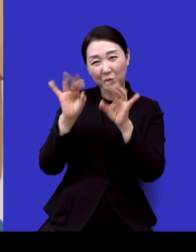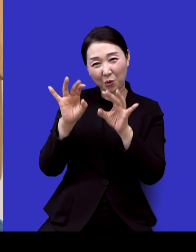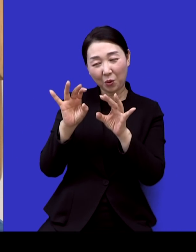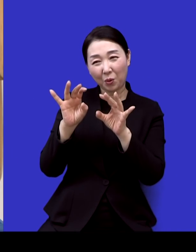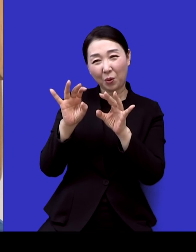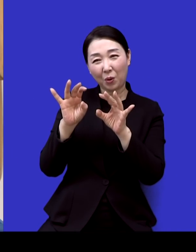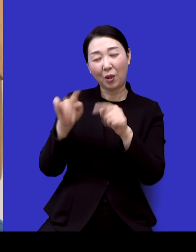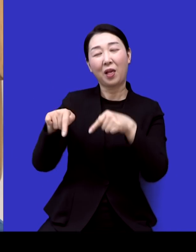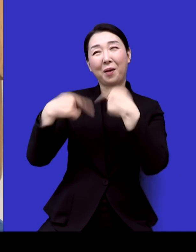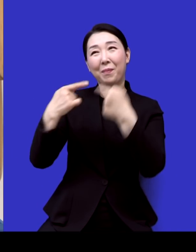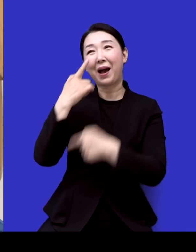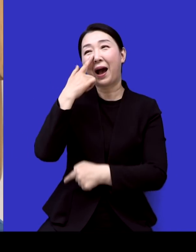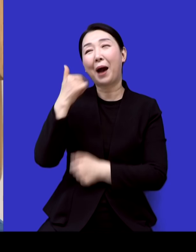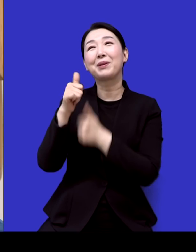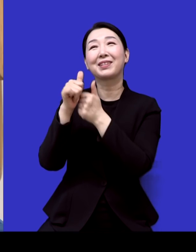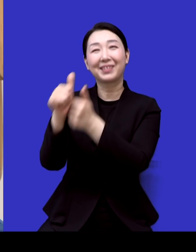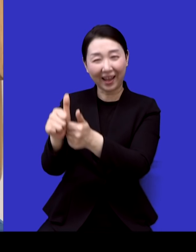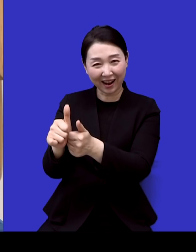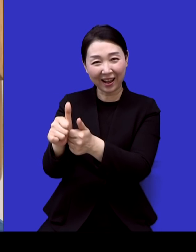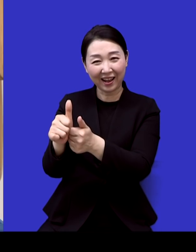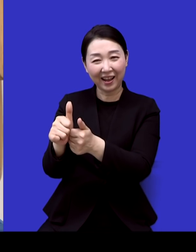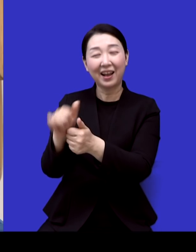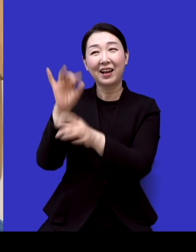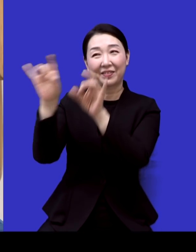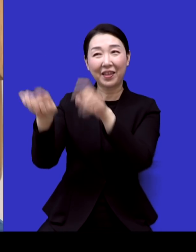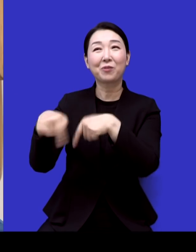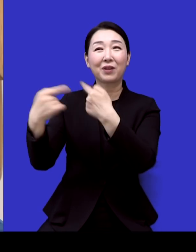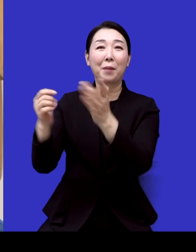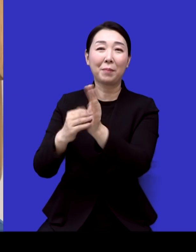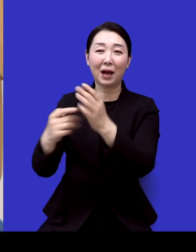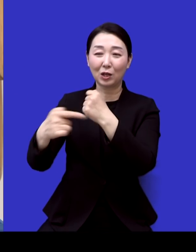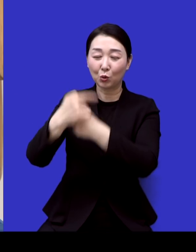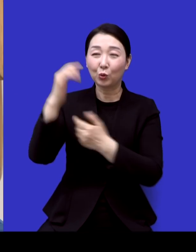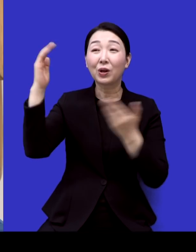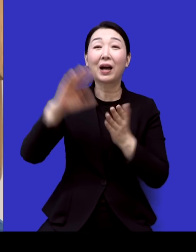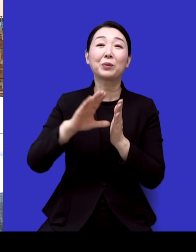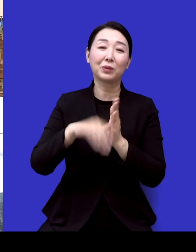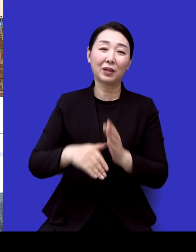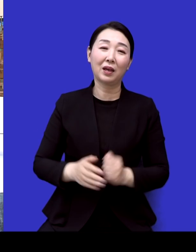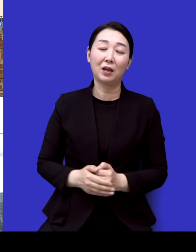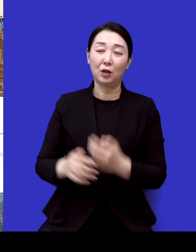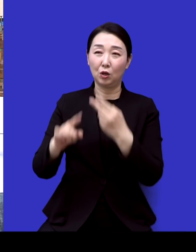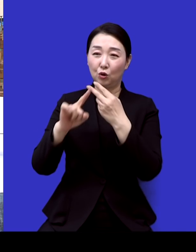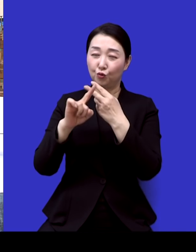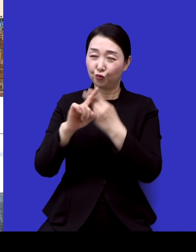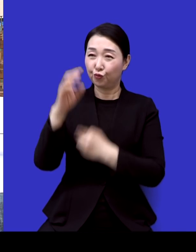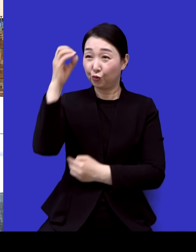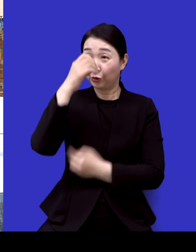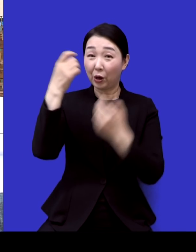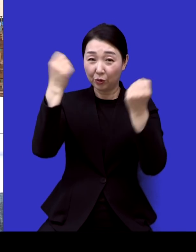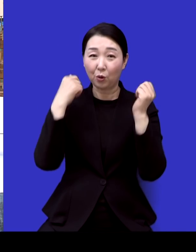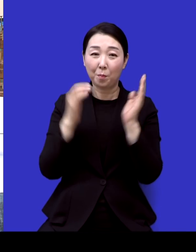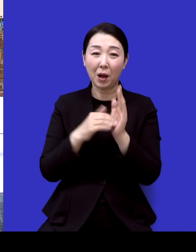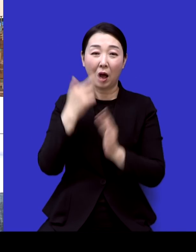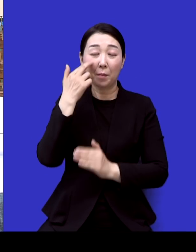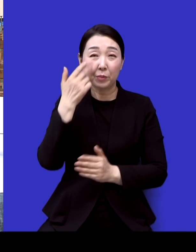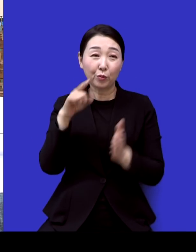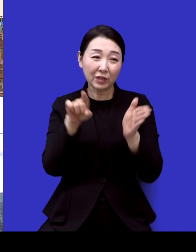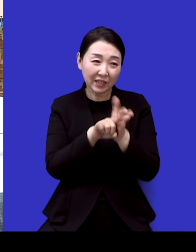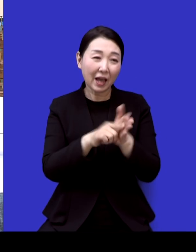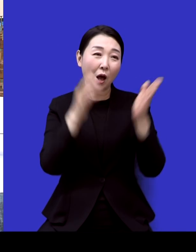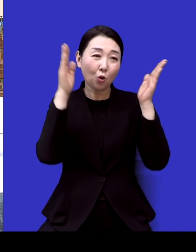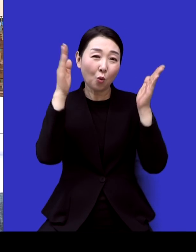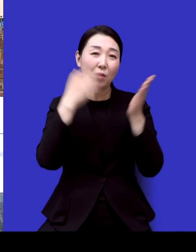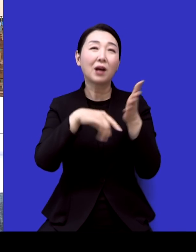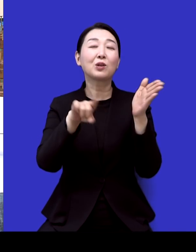아버지를 따라서 태국에 갔습니다. 초등학생 때. 그래서 거기서 중학교, 고등학교를 졸업하고 이제 미국은 신학을 공부하기